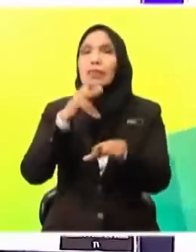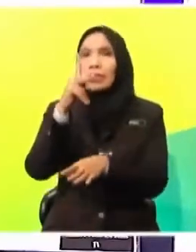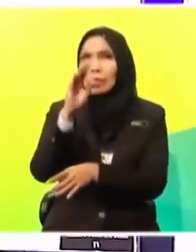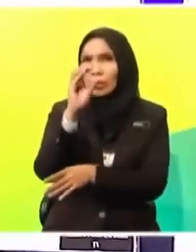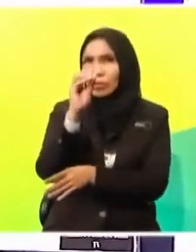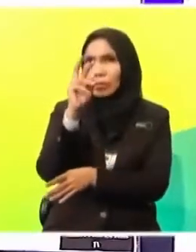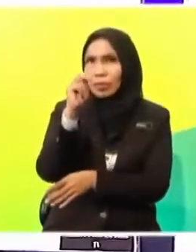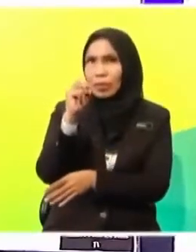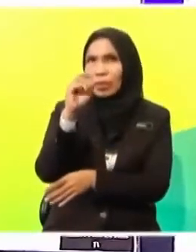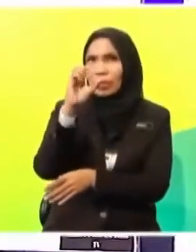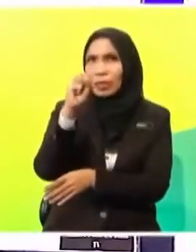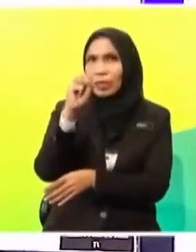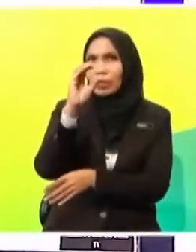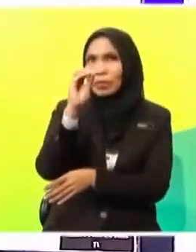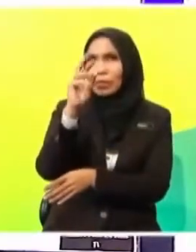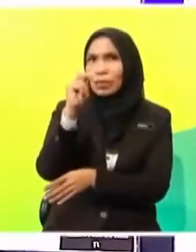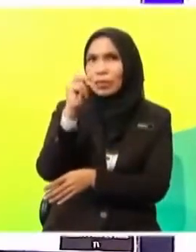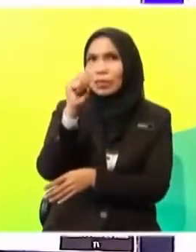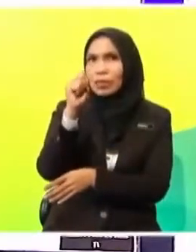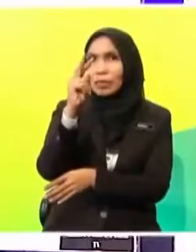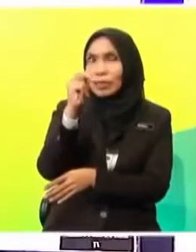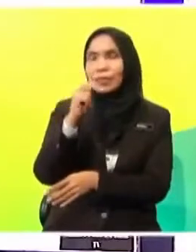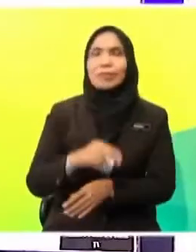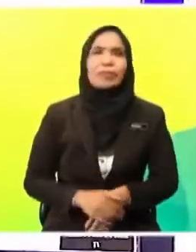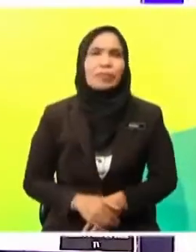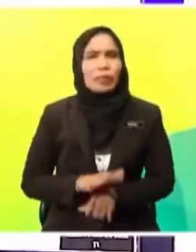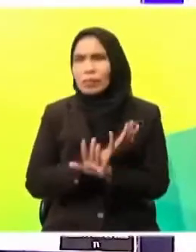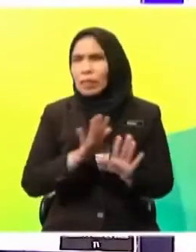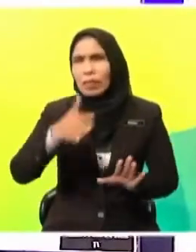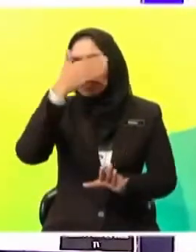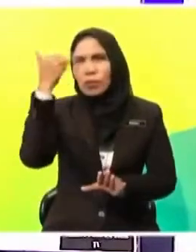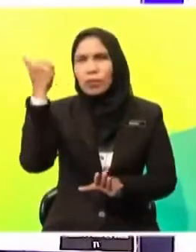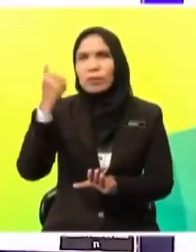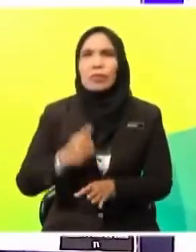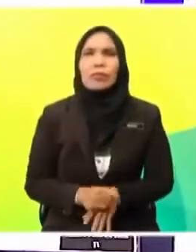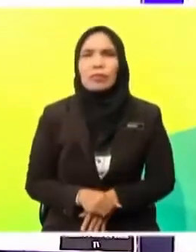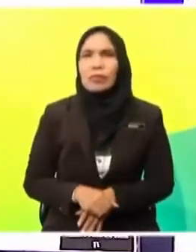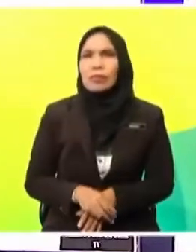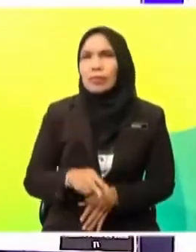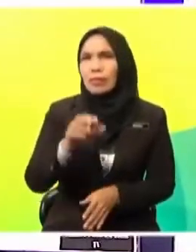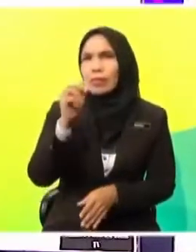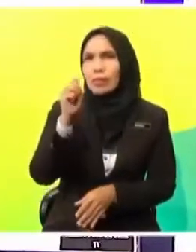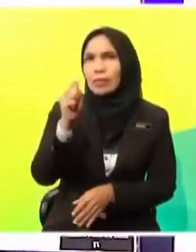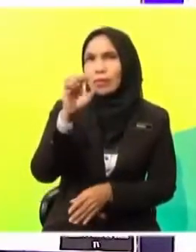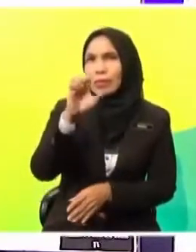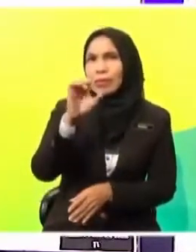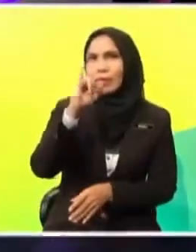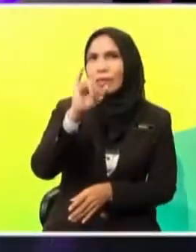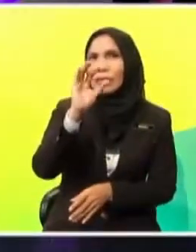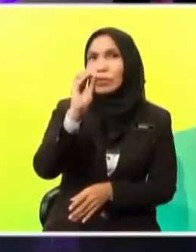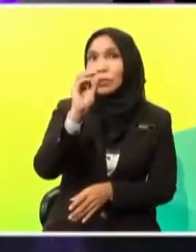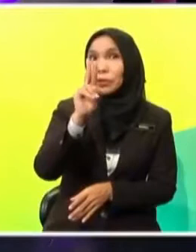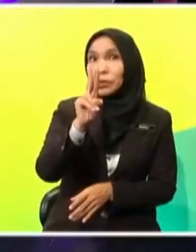aku kepada murid-murid jangan lupa lima huruf yang merupakan vokal adalah ea eo yukece go